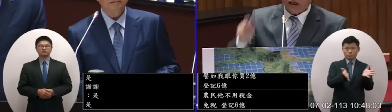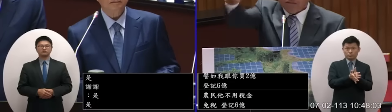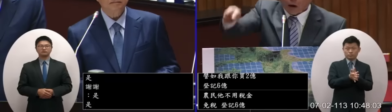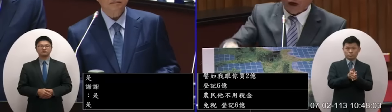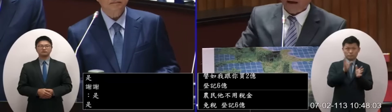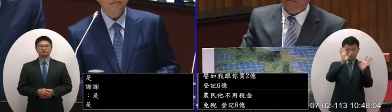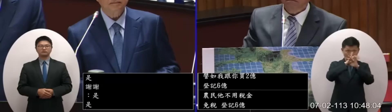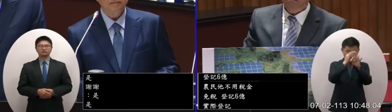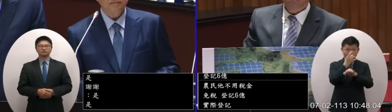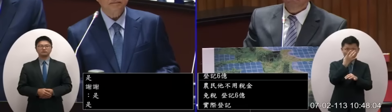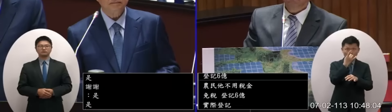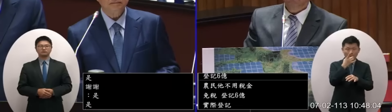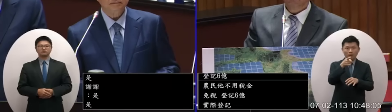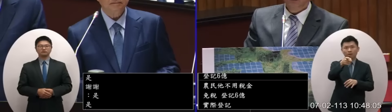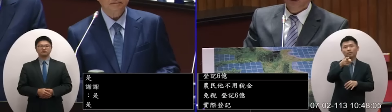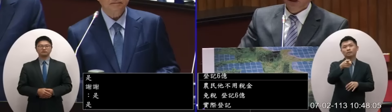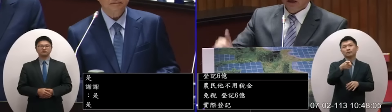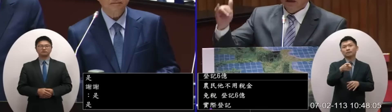伊包起来。